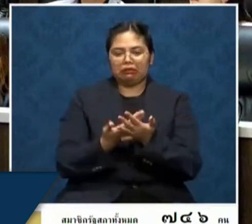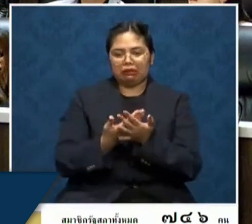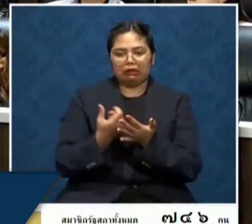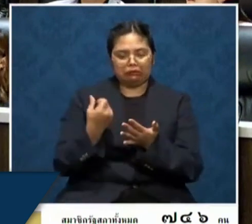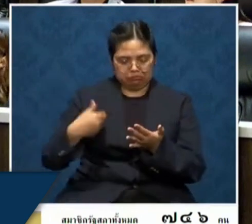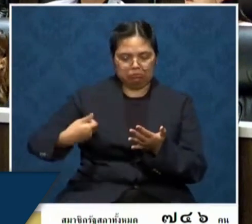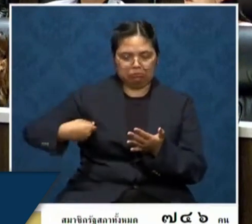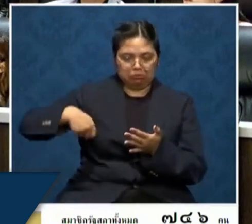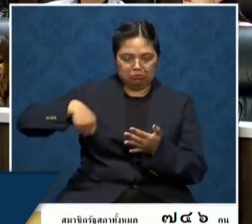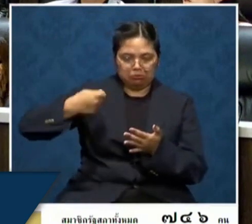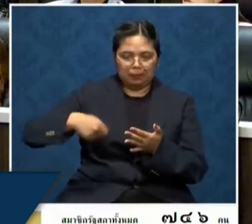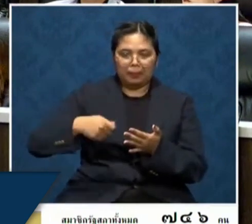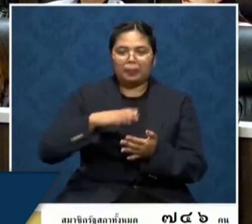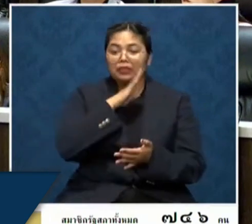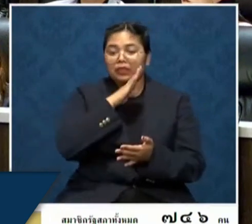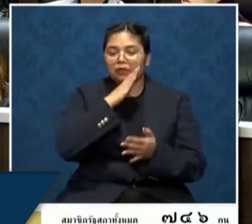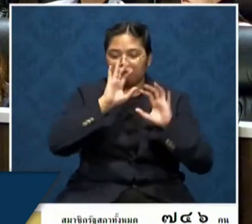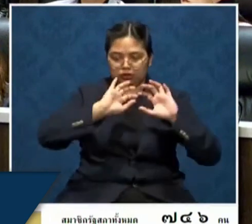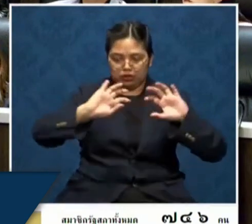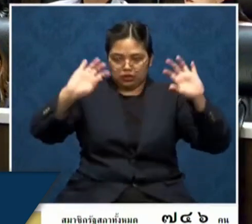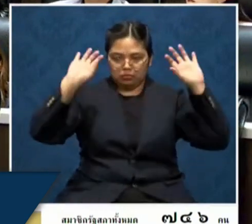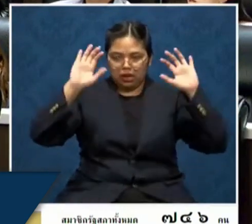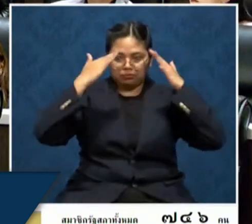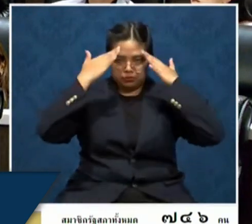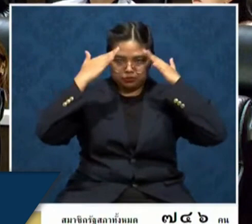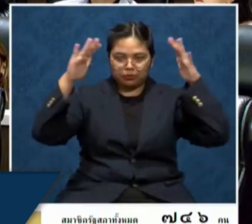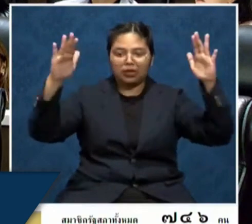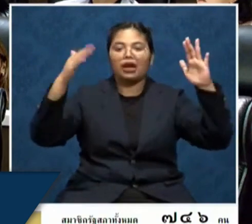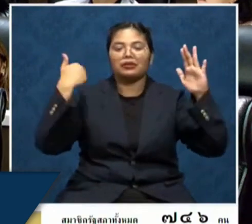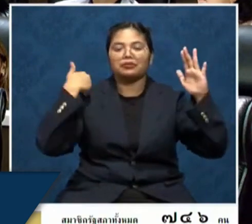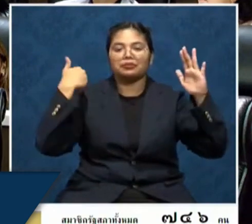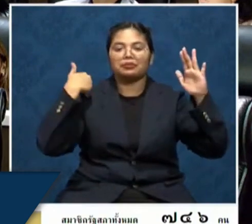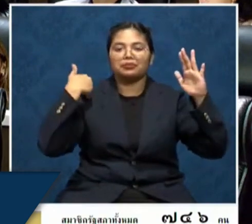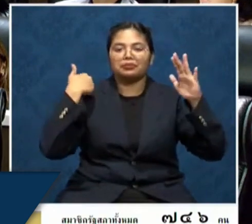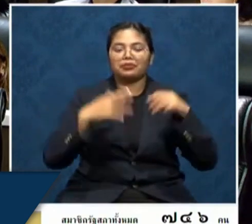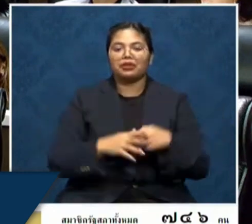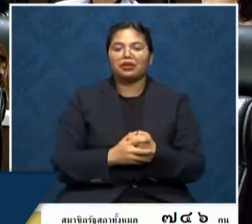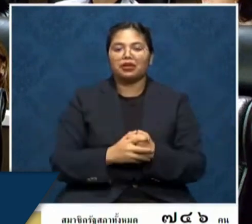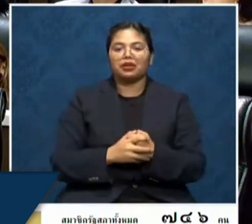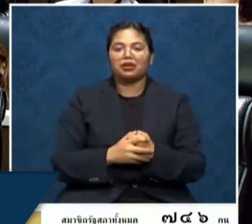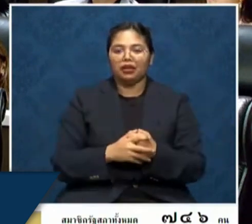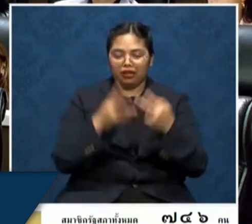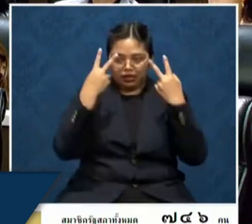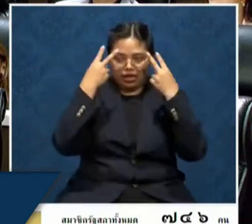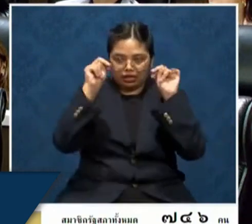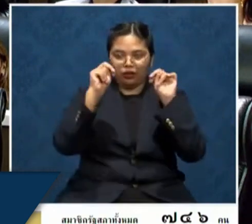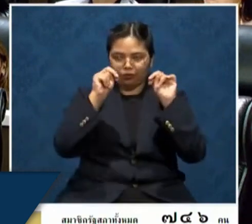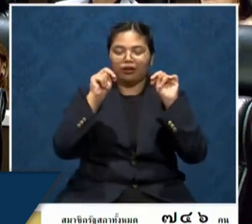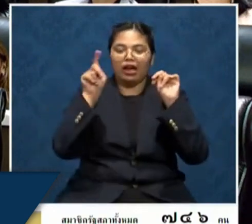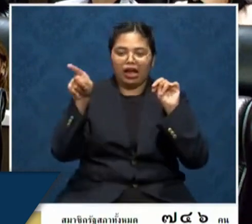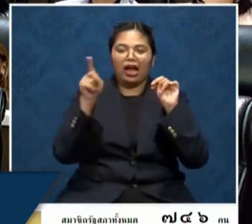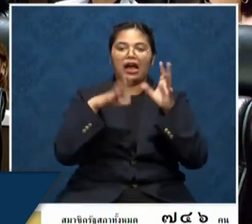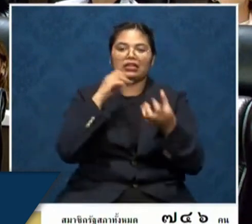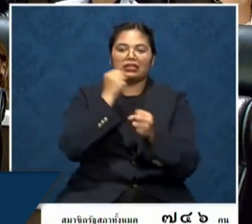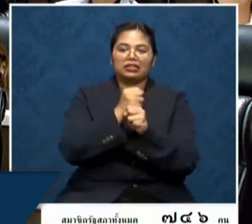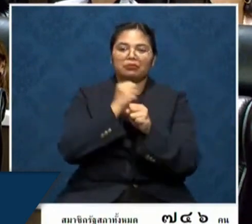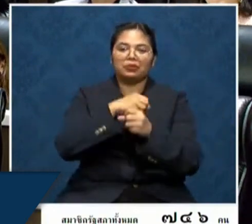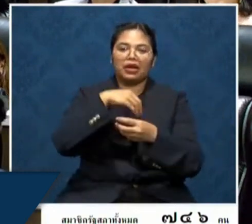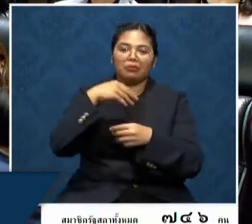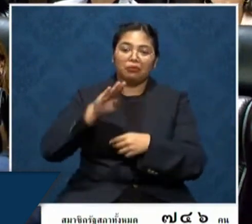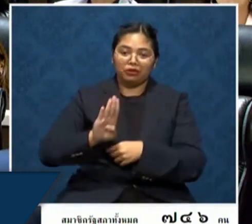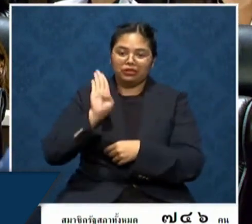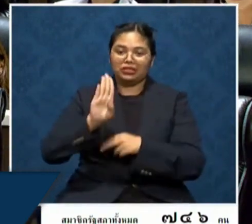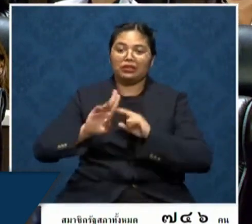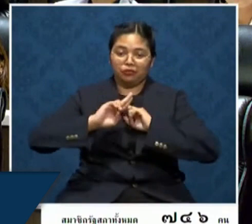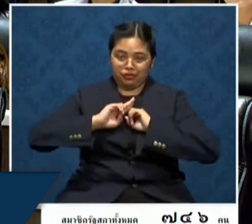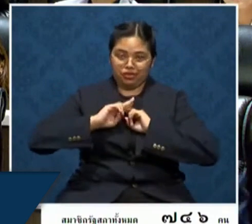าลที่มีประสบการณ์สูงประกอบกับท่านนายกมาจากภาคธุรกิจบริหารจนประสบความสำเร็จประชา